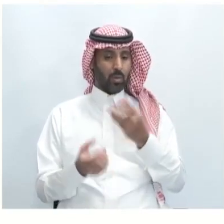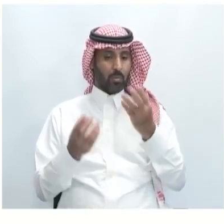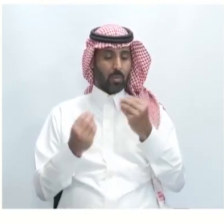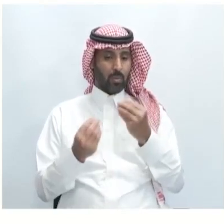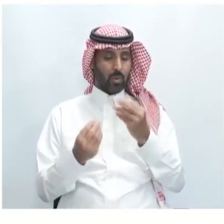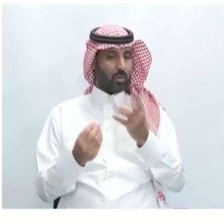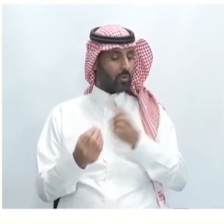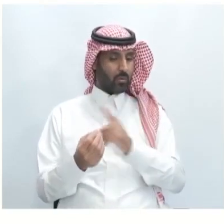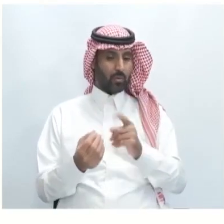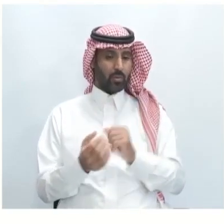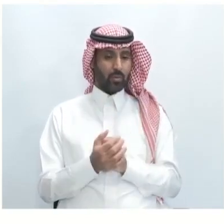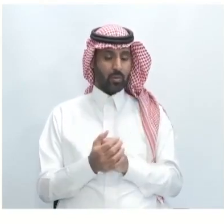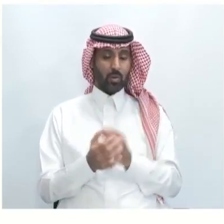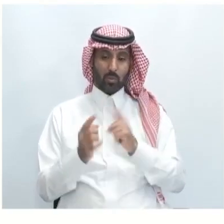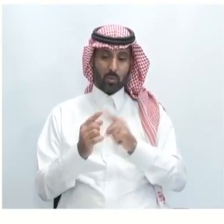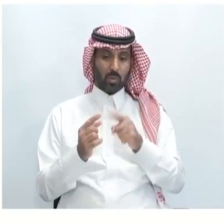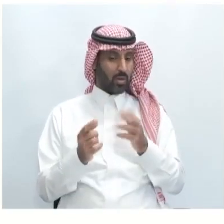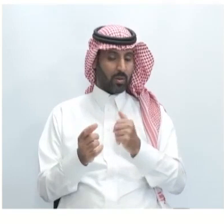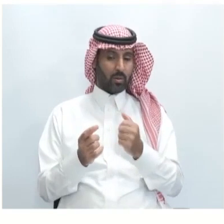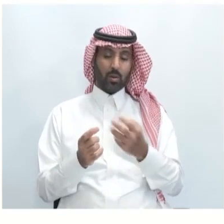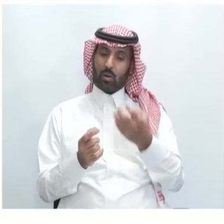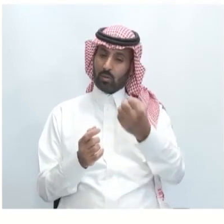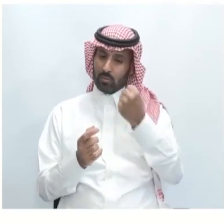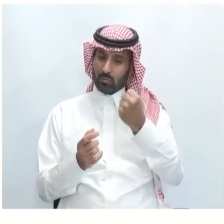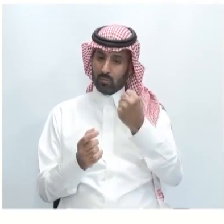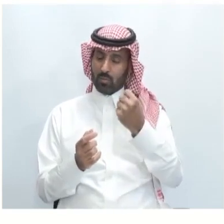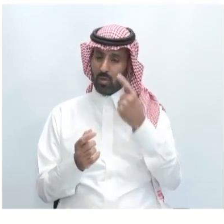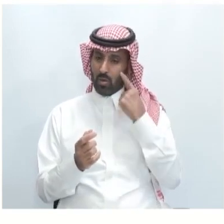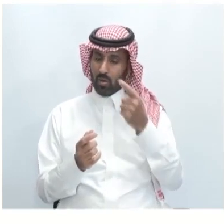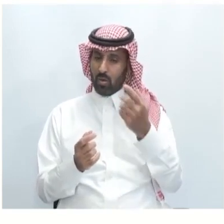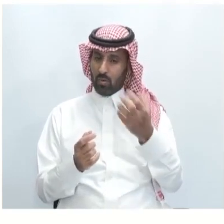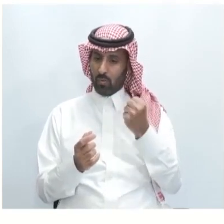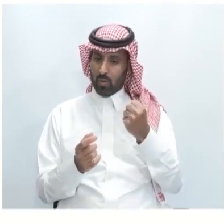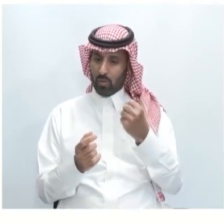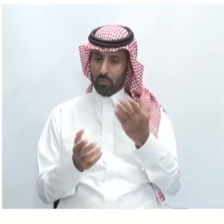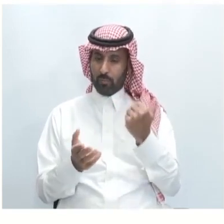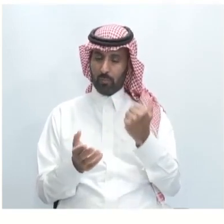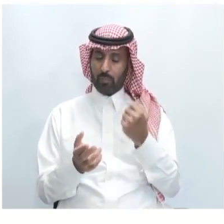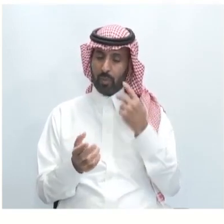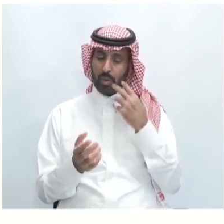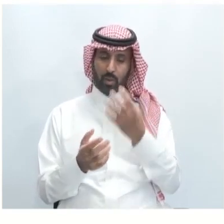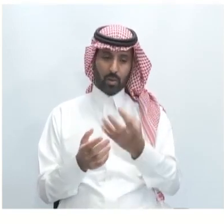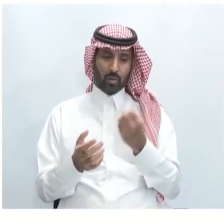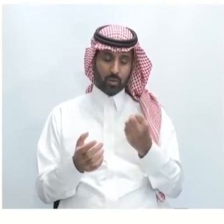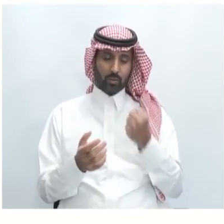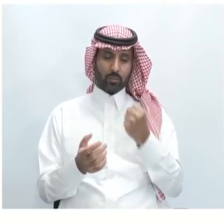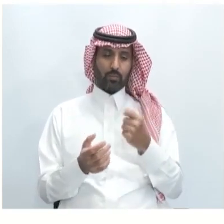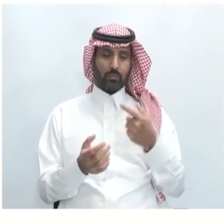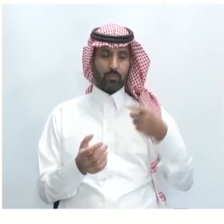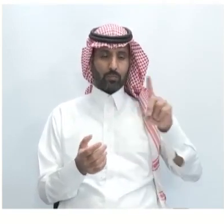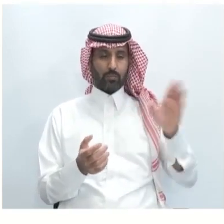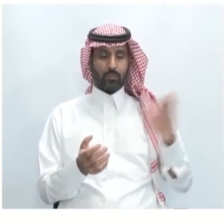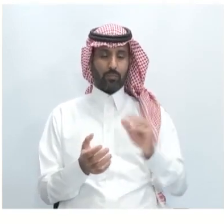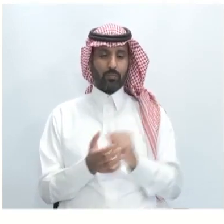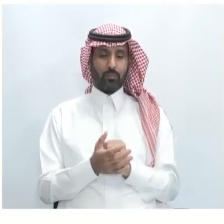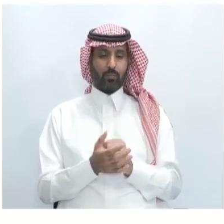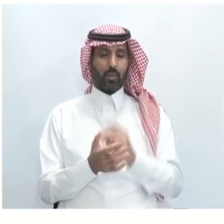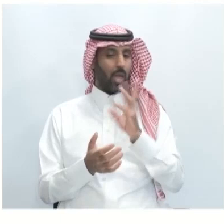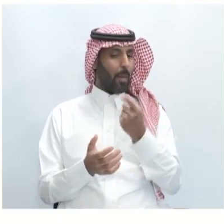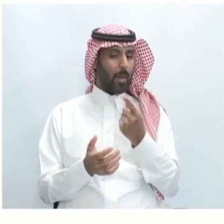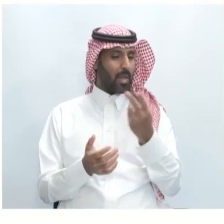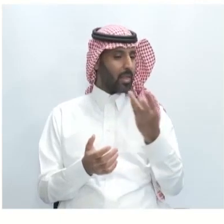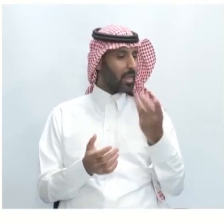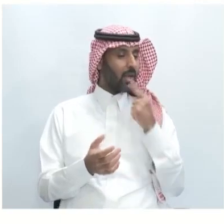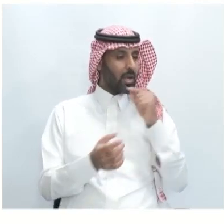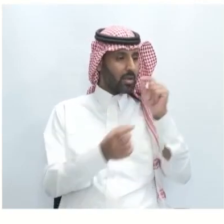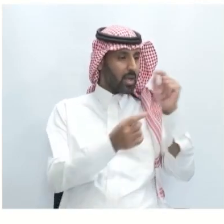الكربوهيدرات ليس مسؤولا عن المعلومات اذا هو للطاقه هي مصدر للطاقه كم عدد